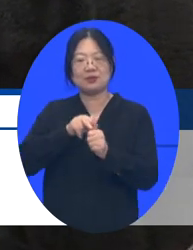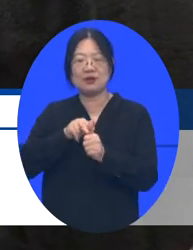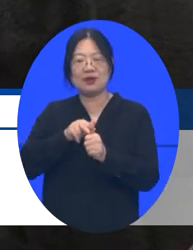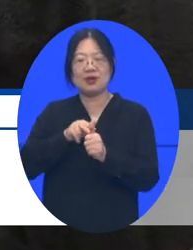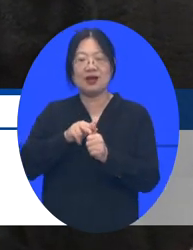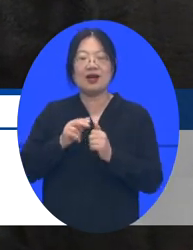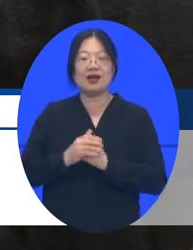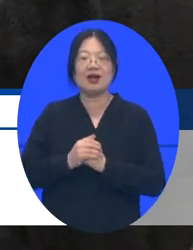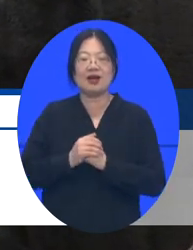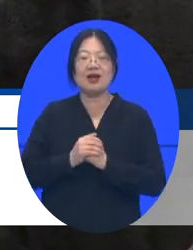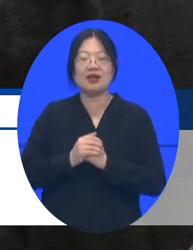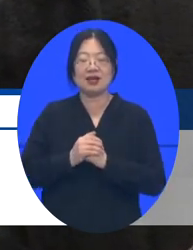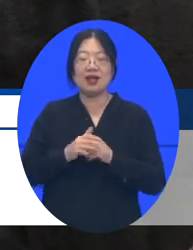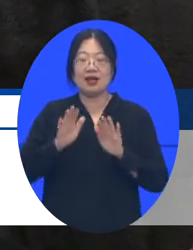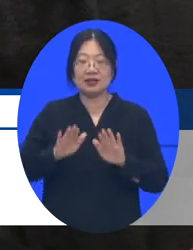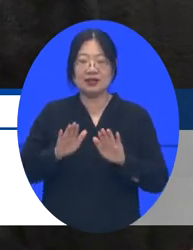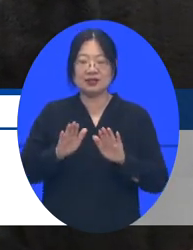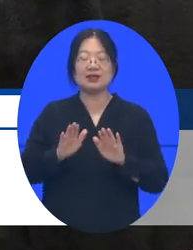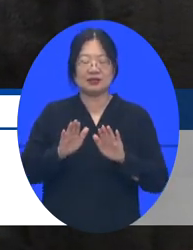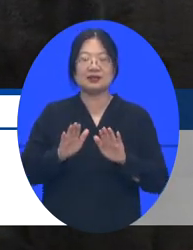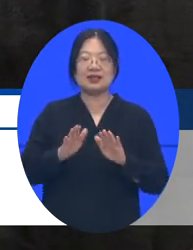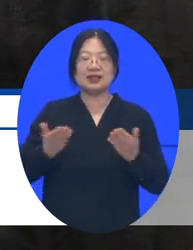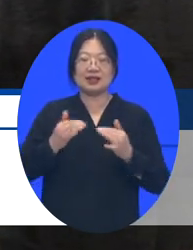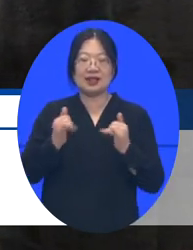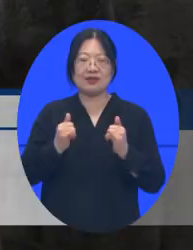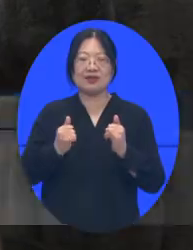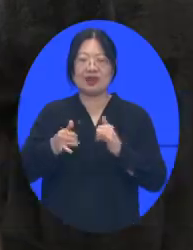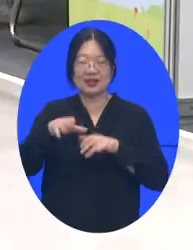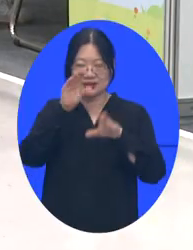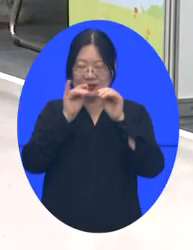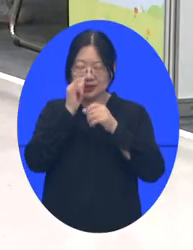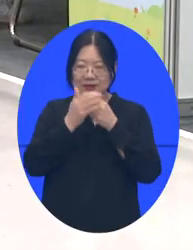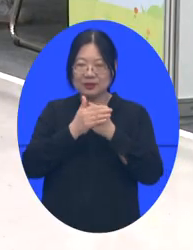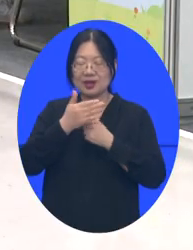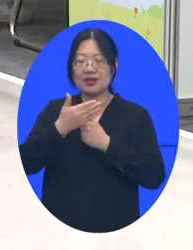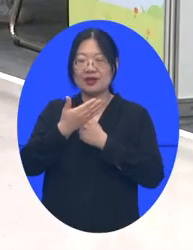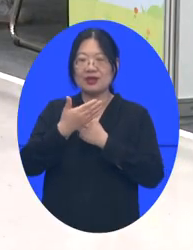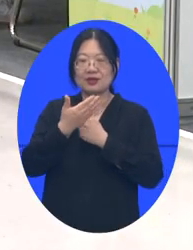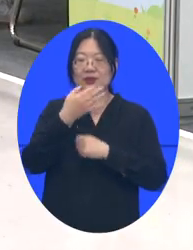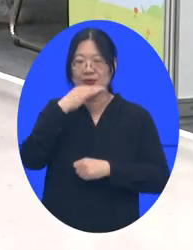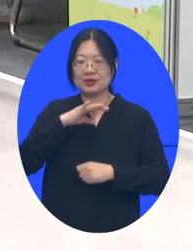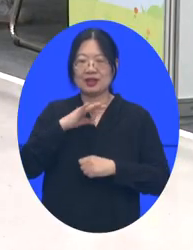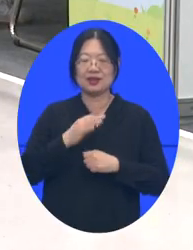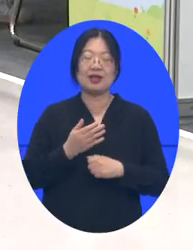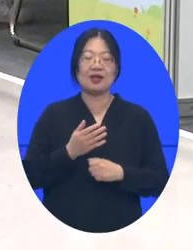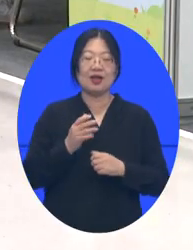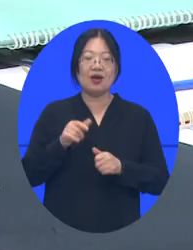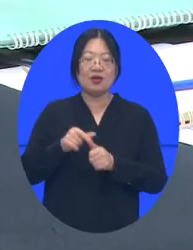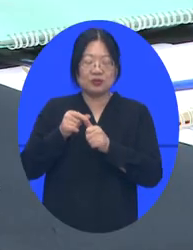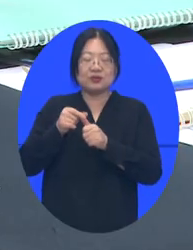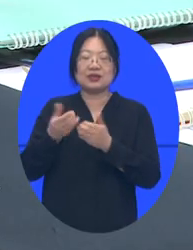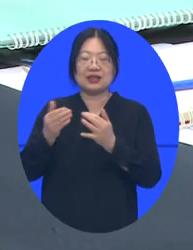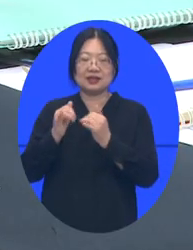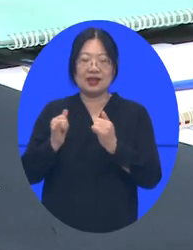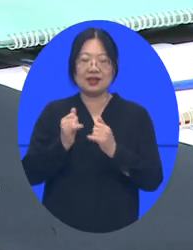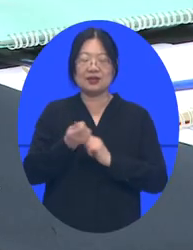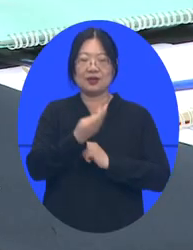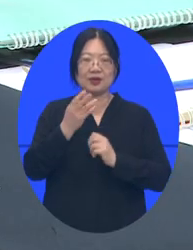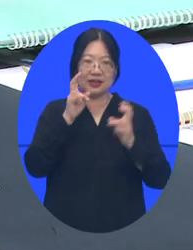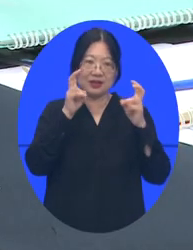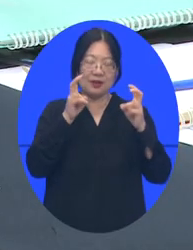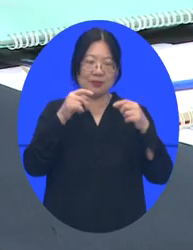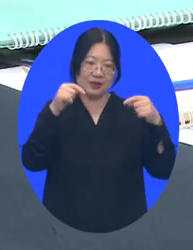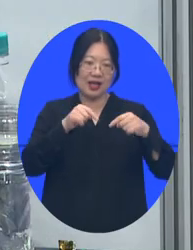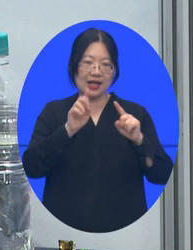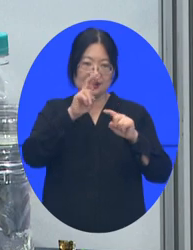정보를 현직자들에게 들을 수 있으니까 많은 도움도 될 것 같습니다. 구직자에게는 여러 기업의 면접을 한 곳에서 볼 수 있다는 게